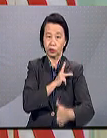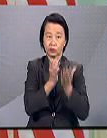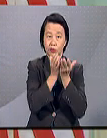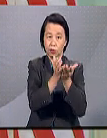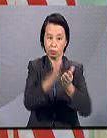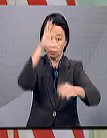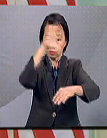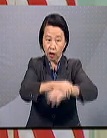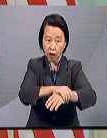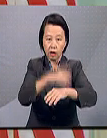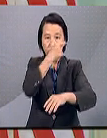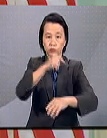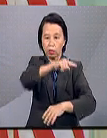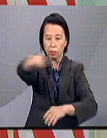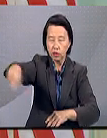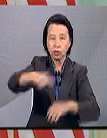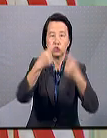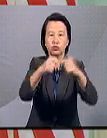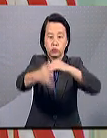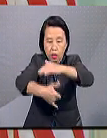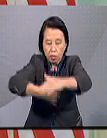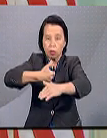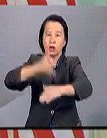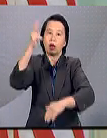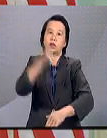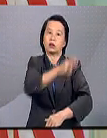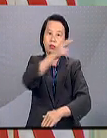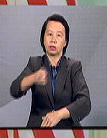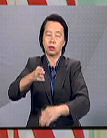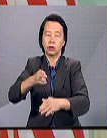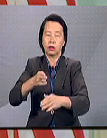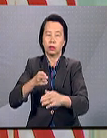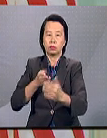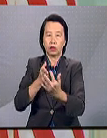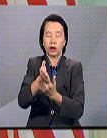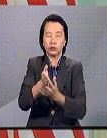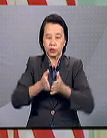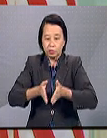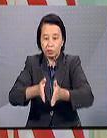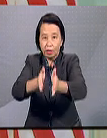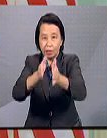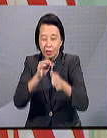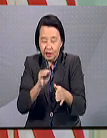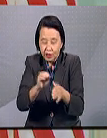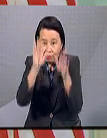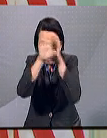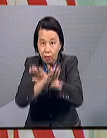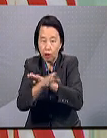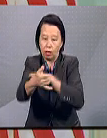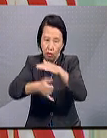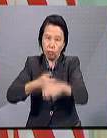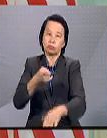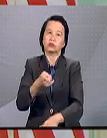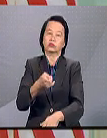cuba memasuki sempadan negara secara haram melalui lorong-lorong tikus. Yang turut ditahan